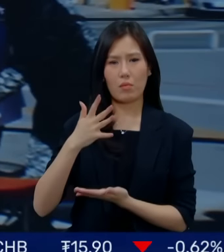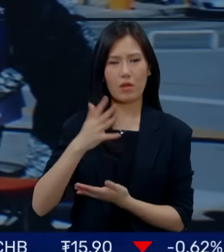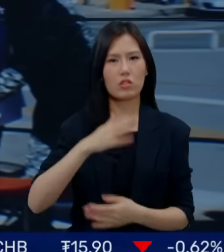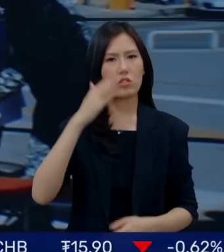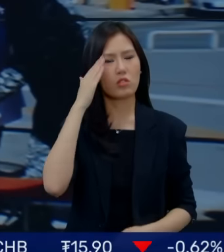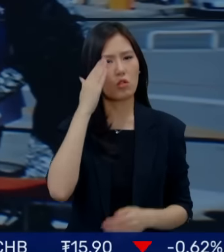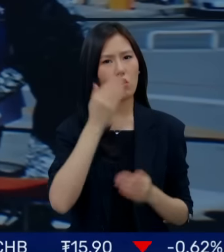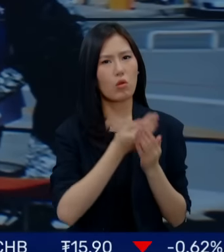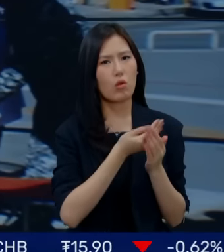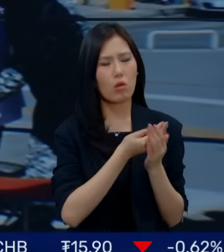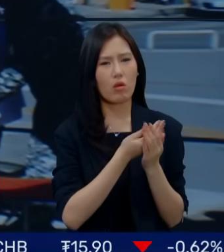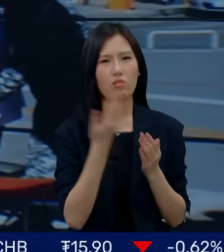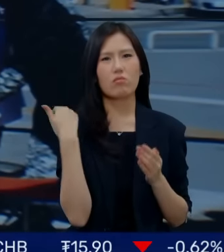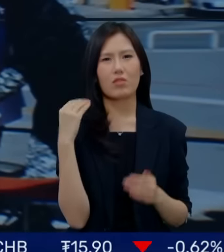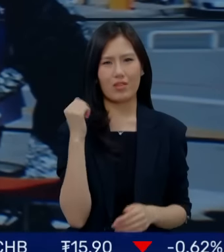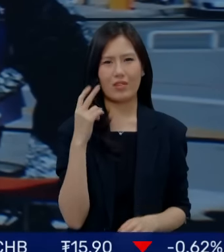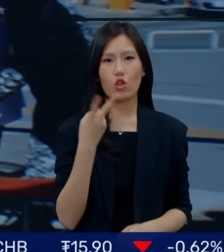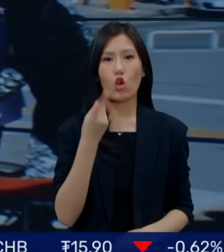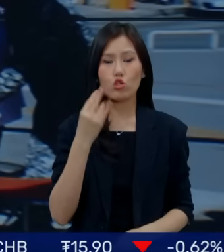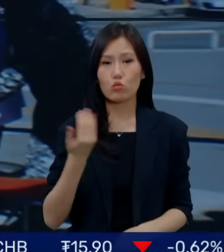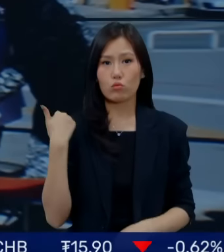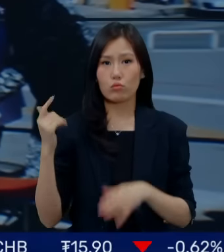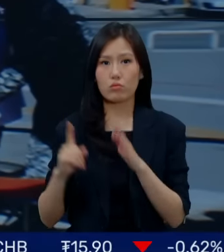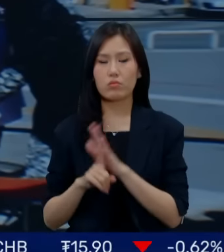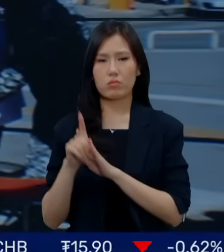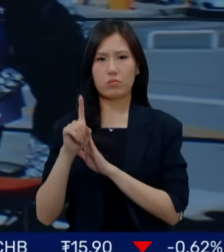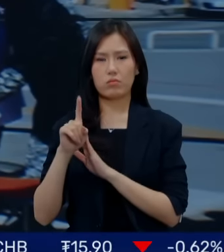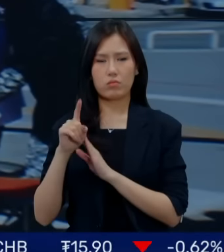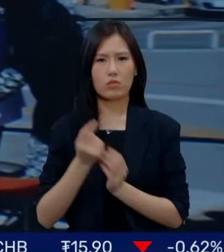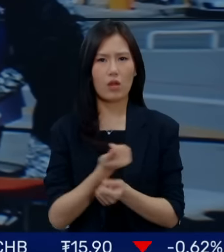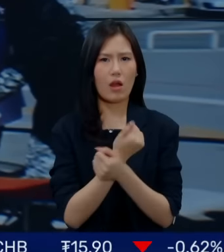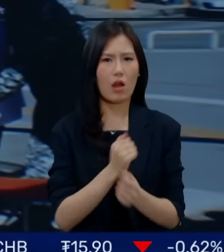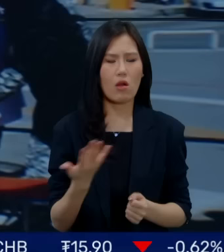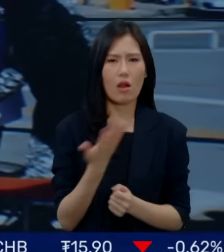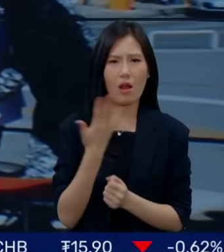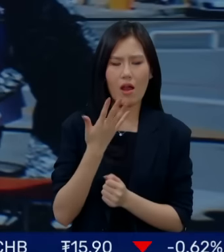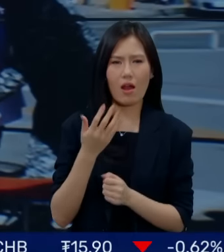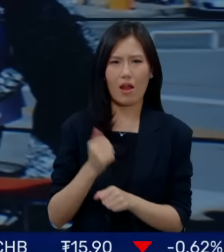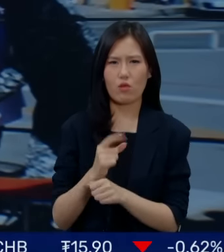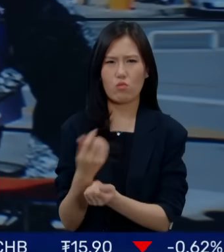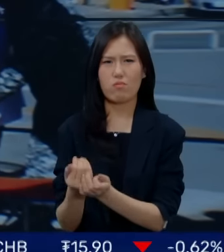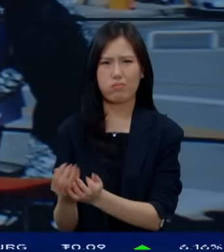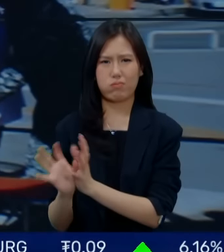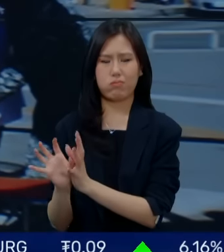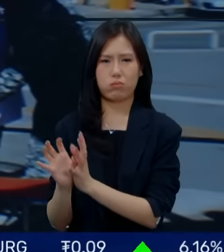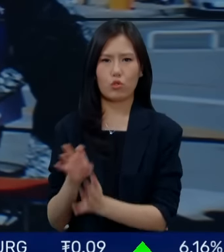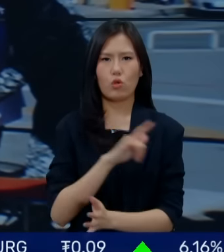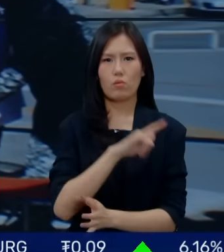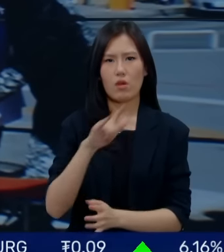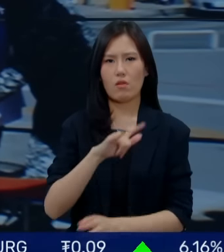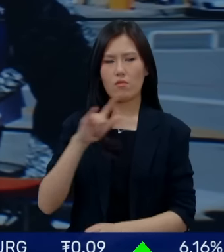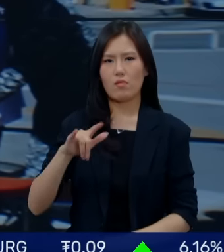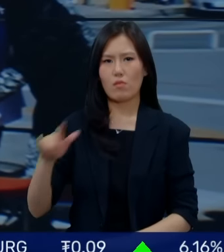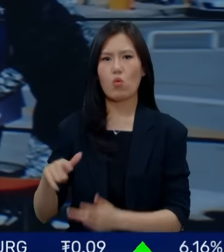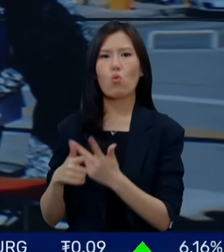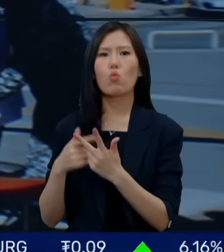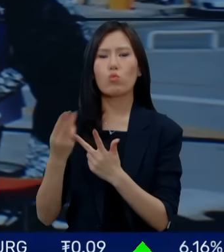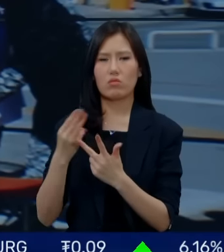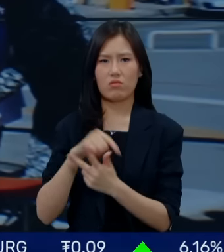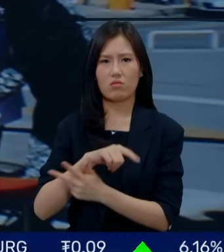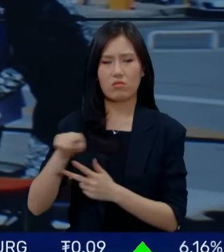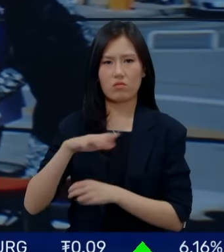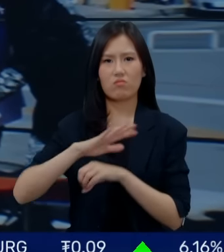саяхан. Харин 2 жилийн өмнөөс эхлэн агаараас 90 хайх аврах тусгай анги байгуулагдаж 3 нисдэг тэрэгтэй болсон. Гэтэл эдгээр нисдэг тэрэгнүүдийн